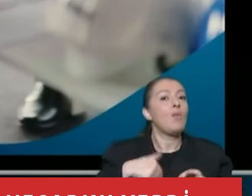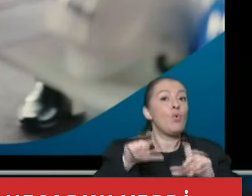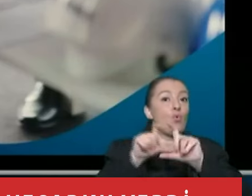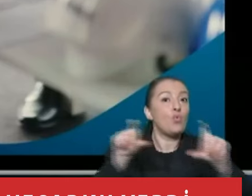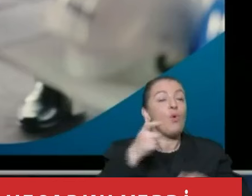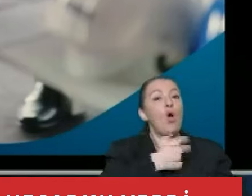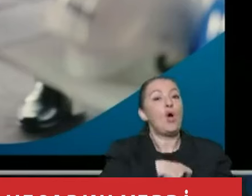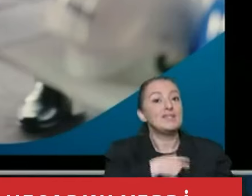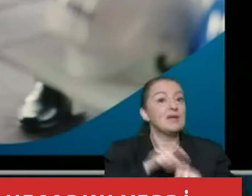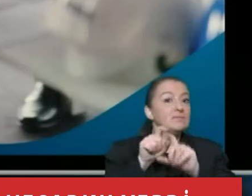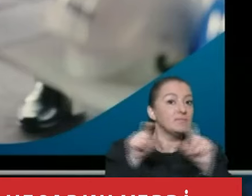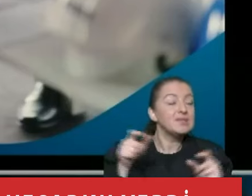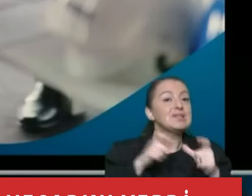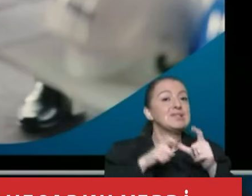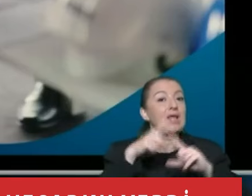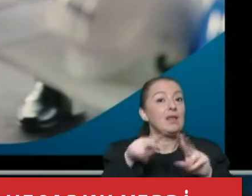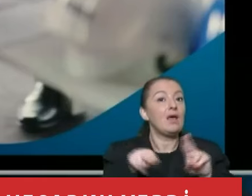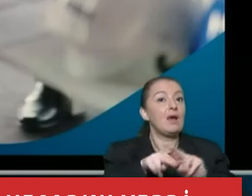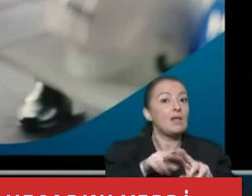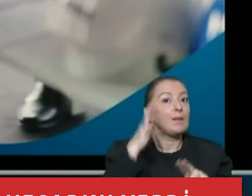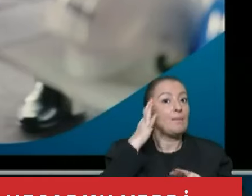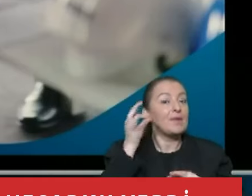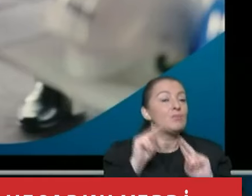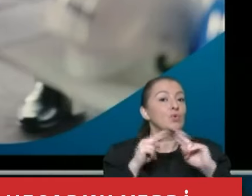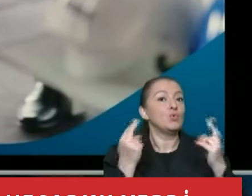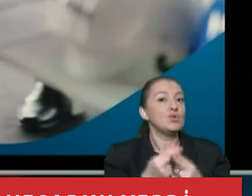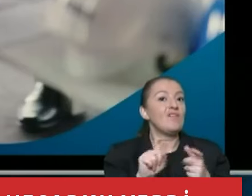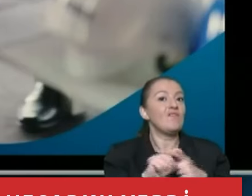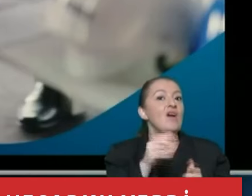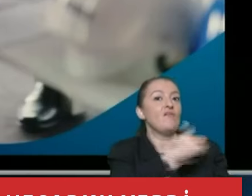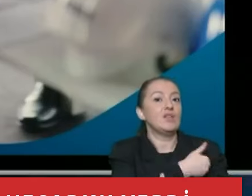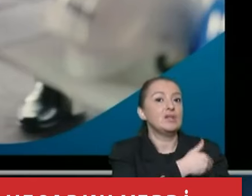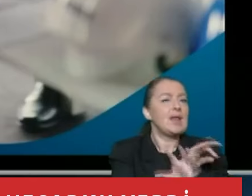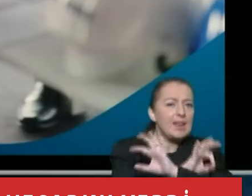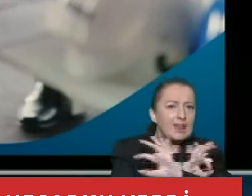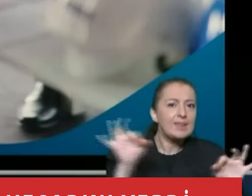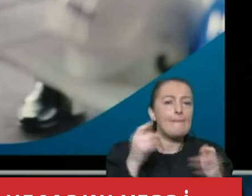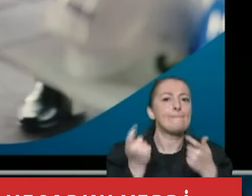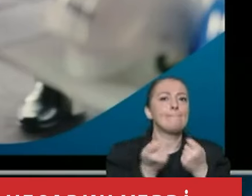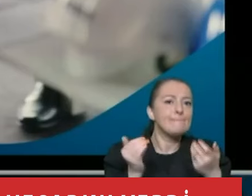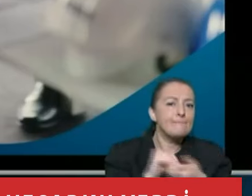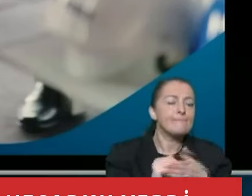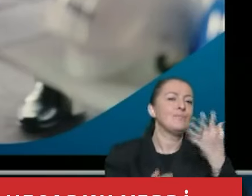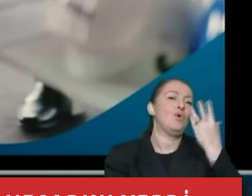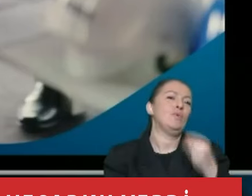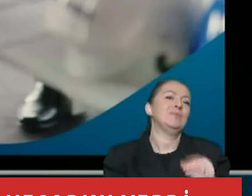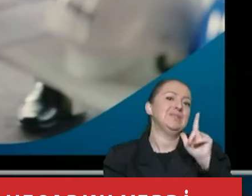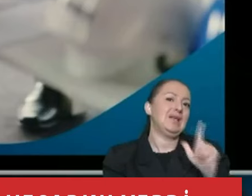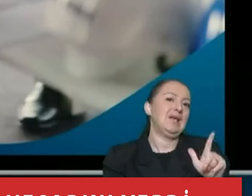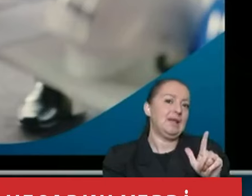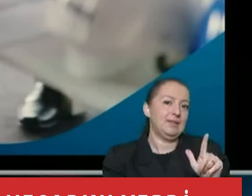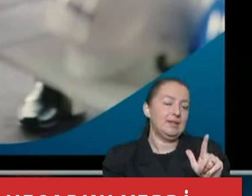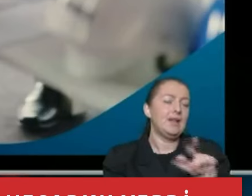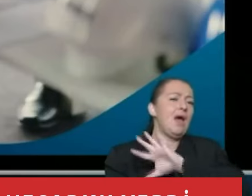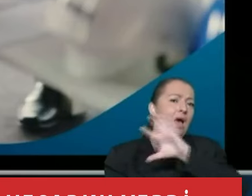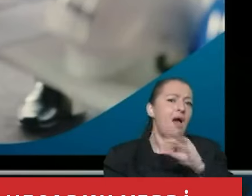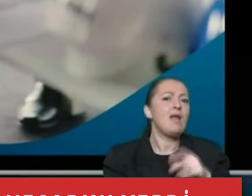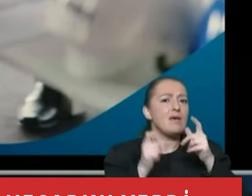özel sektörün sivil toplumun bilim dünyasının ve Vatandaşlarımızın tam bir işbirliği içinde olması gerekliliğini her